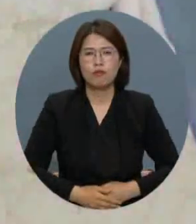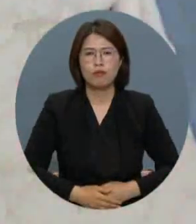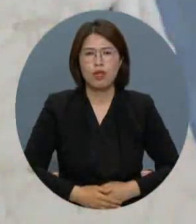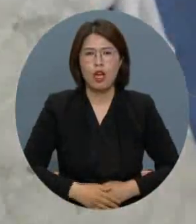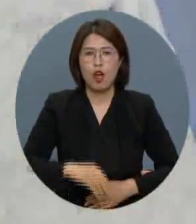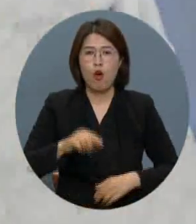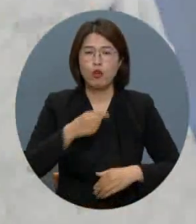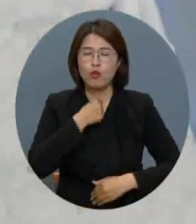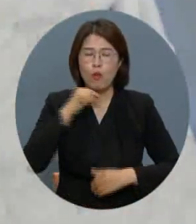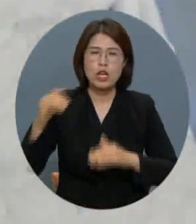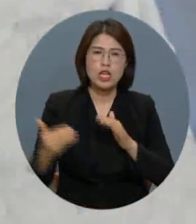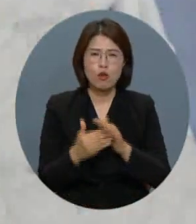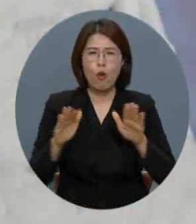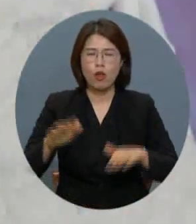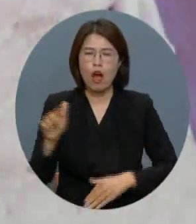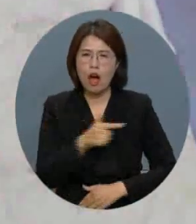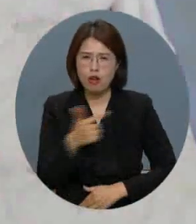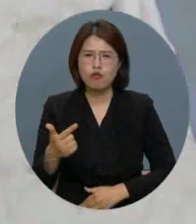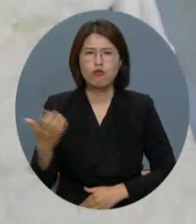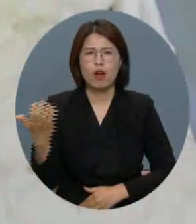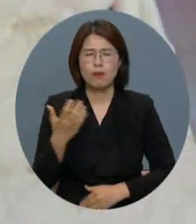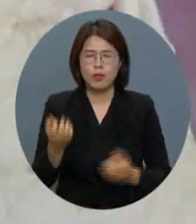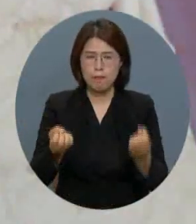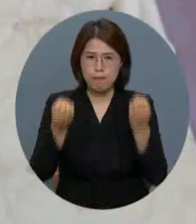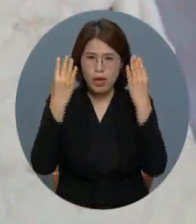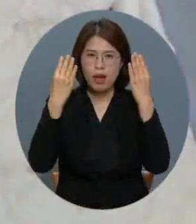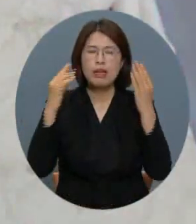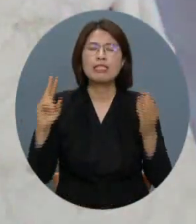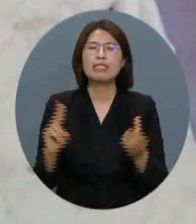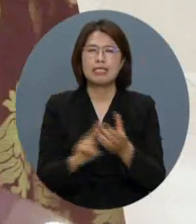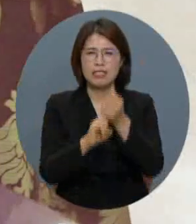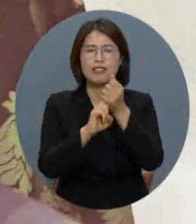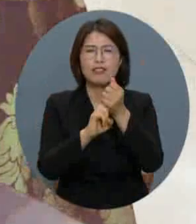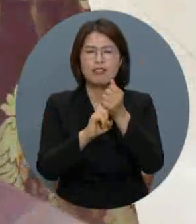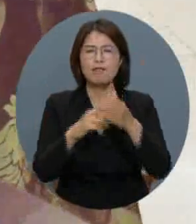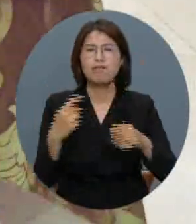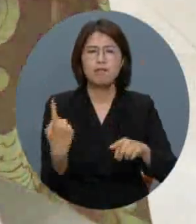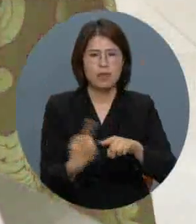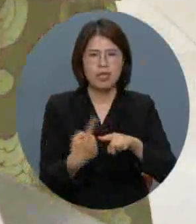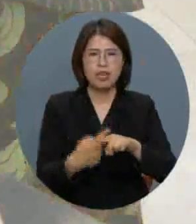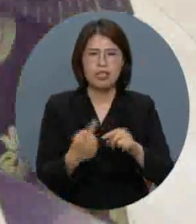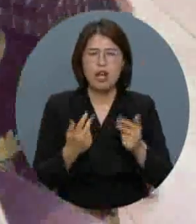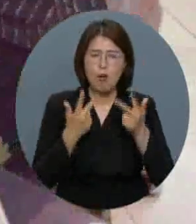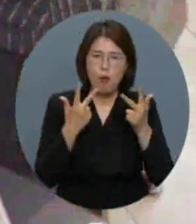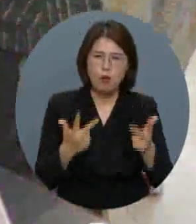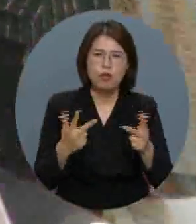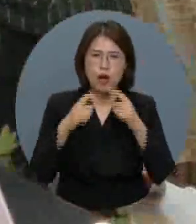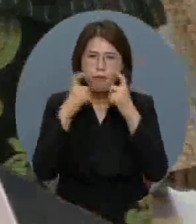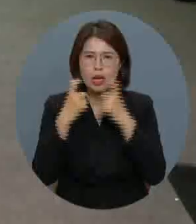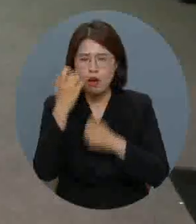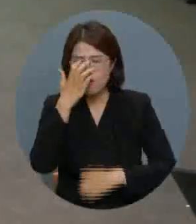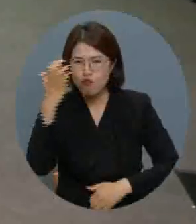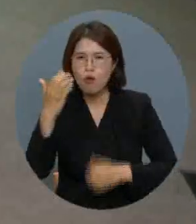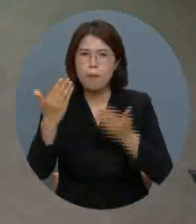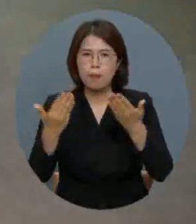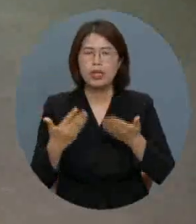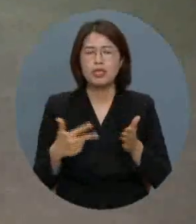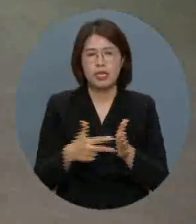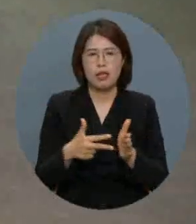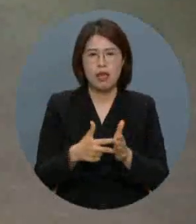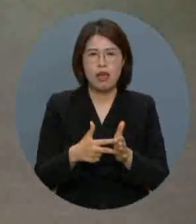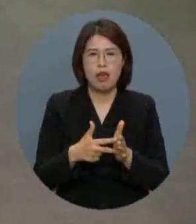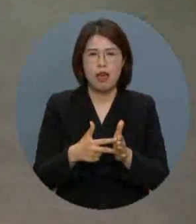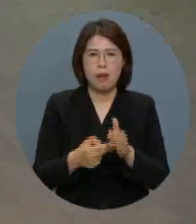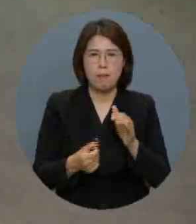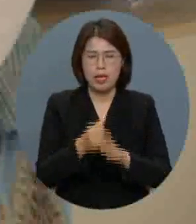이룬 오늘 하루는 아픔도 잊을 수 있는 기적의 시간이었습니다. 자원봉사와 민간 후원을 받는 재단이